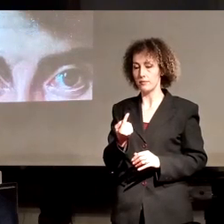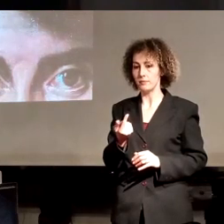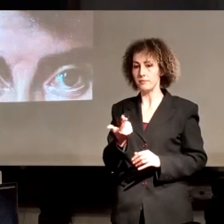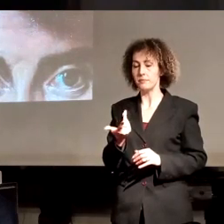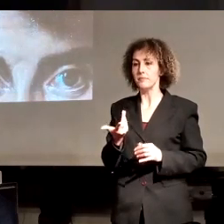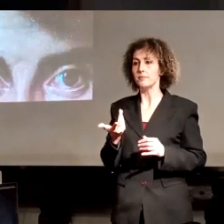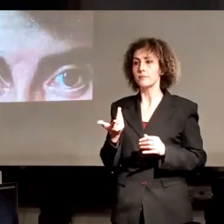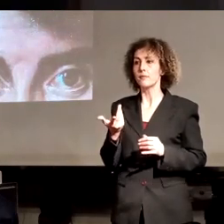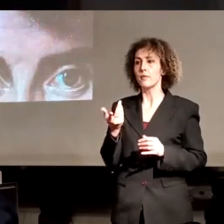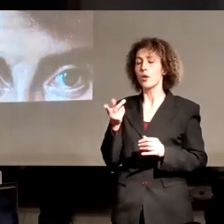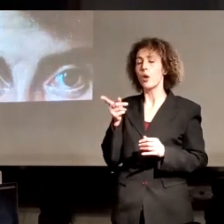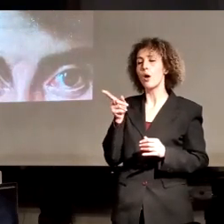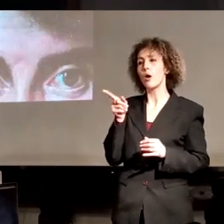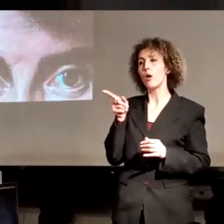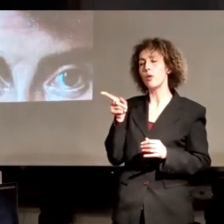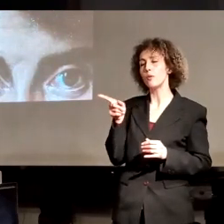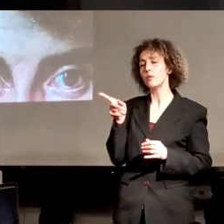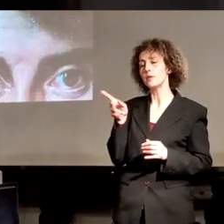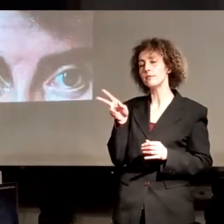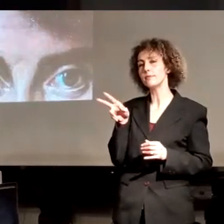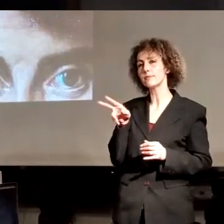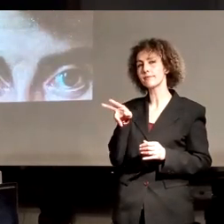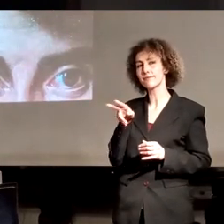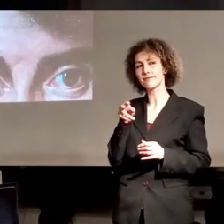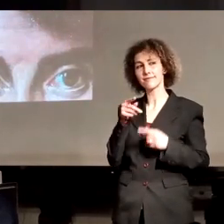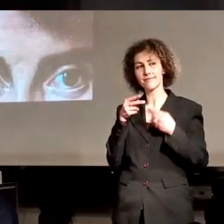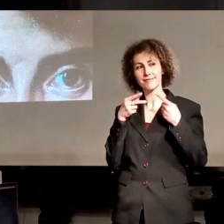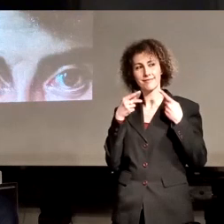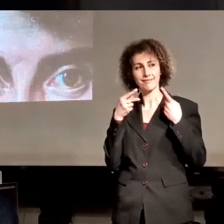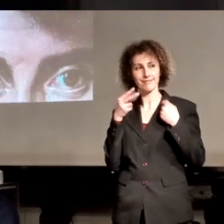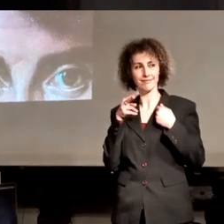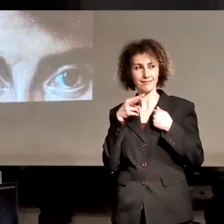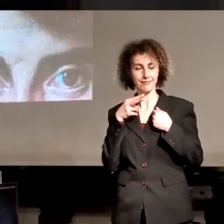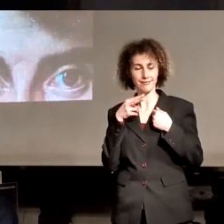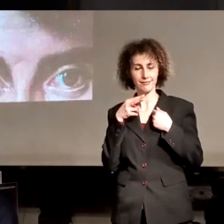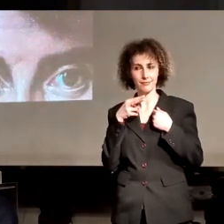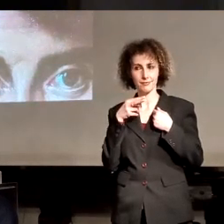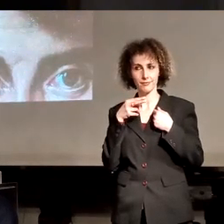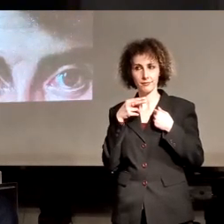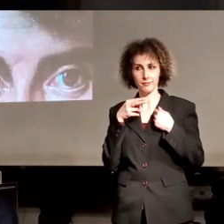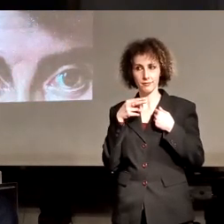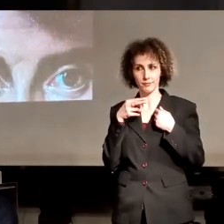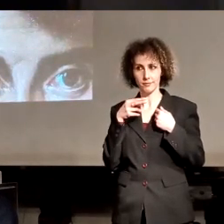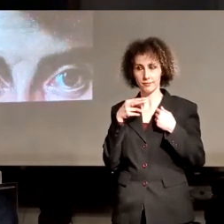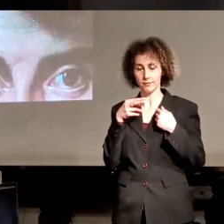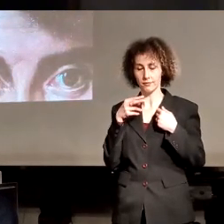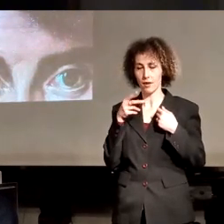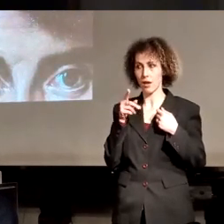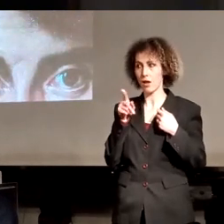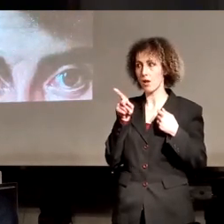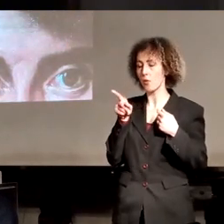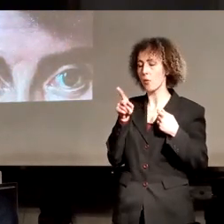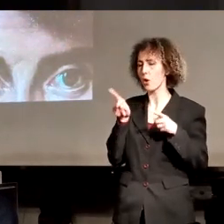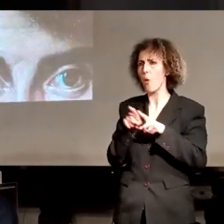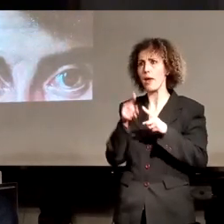mi rivolse un agghiacciante e poi se a guidarlo fosse la forza della